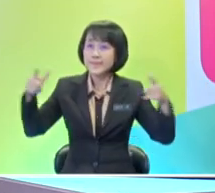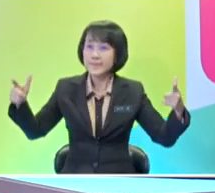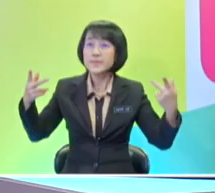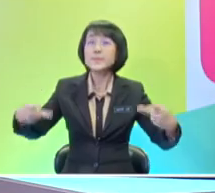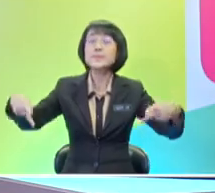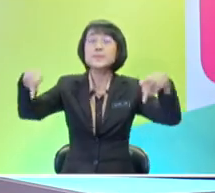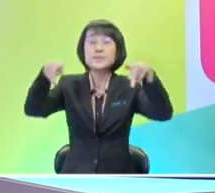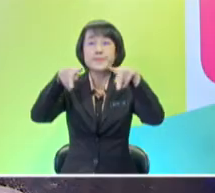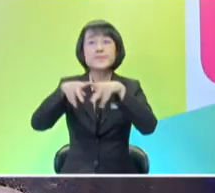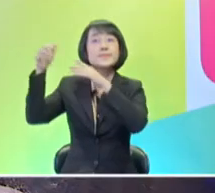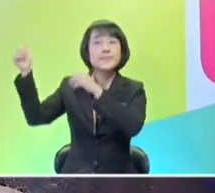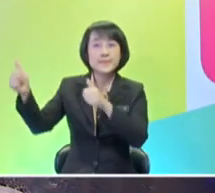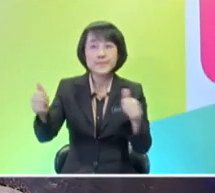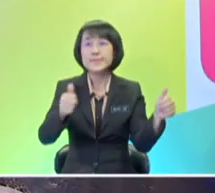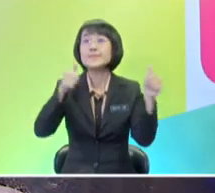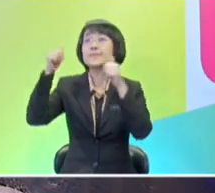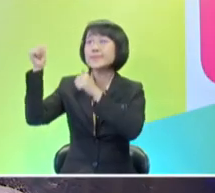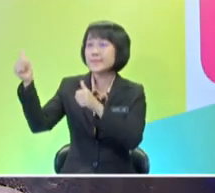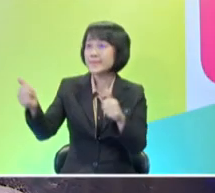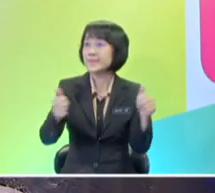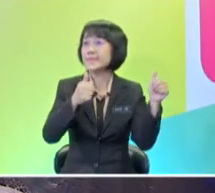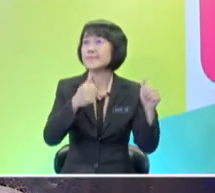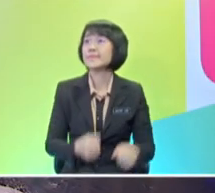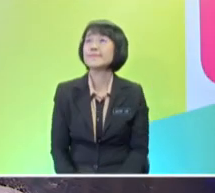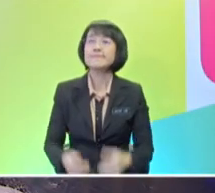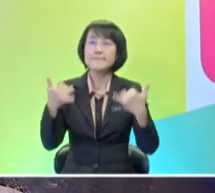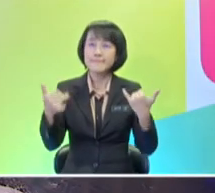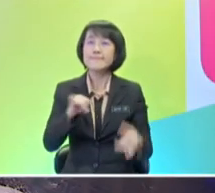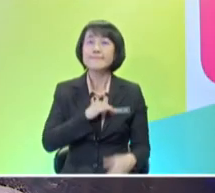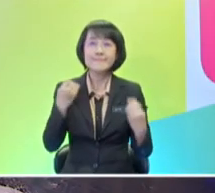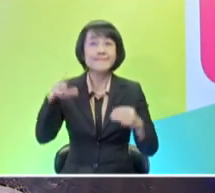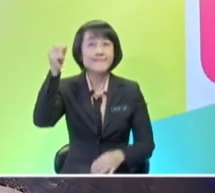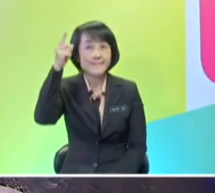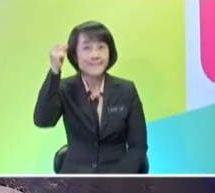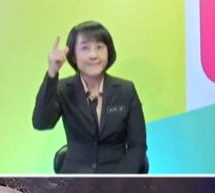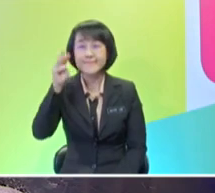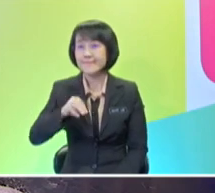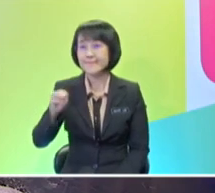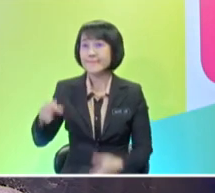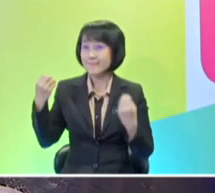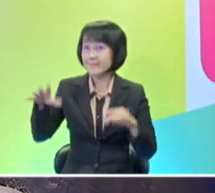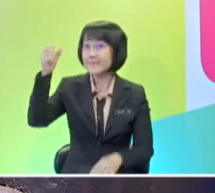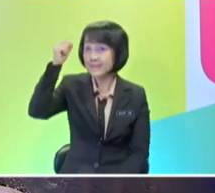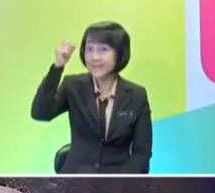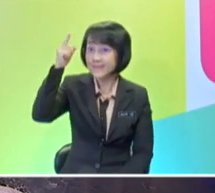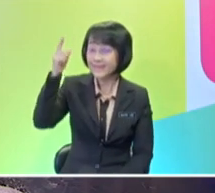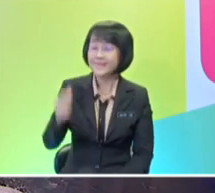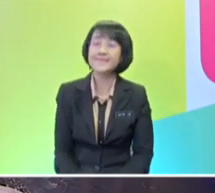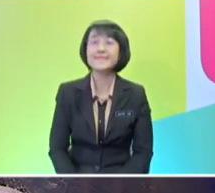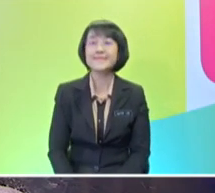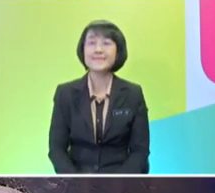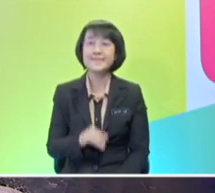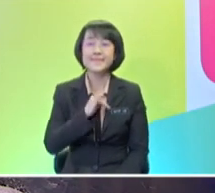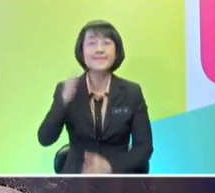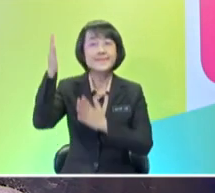faktornya sekarang Saya sudah paham murid-murid di rumah paham tak itu sedang mengikuti kita pun